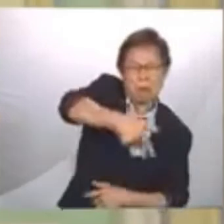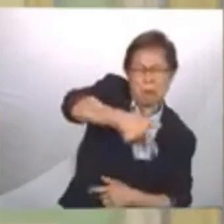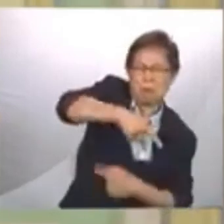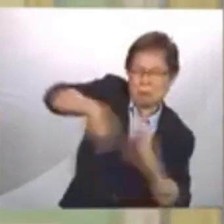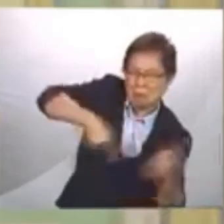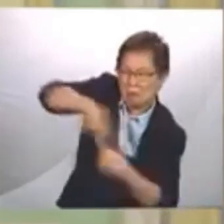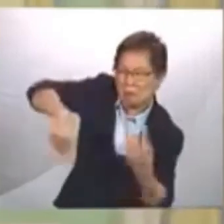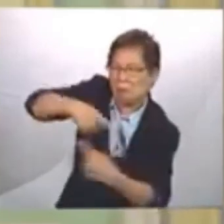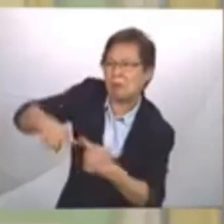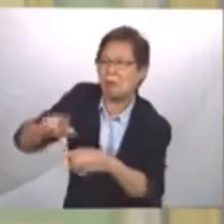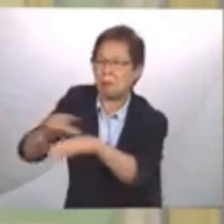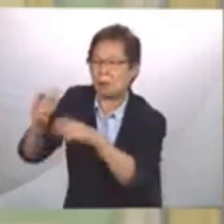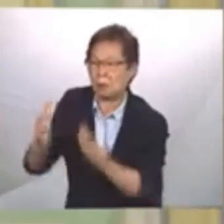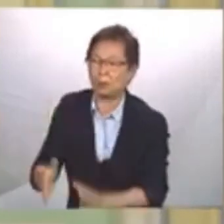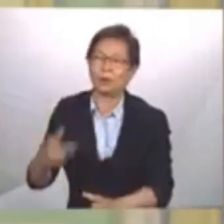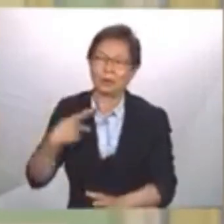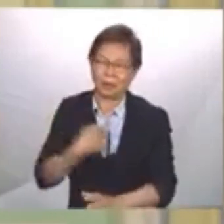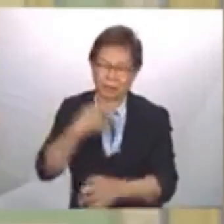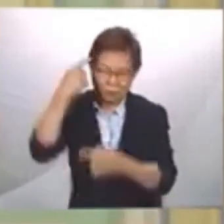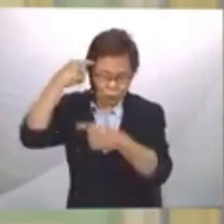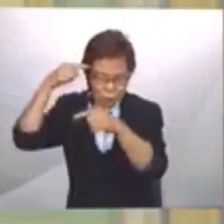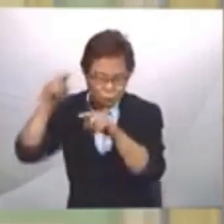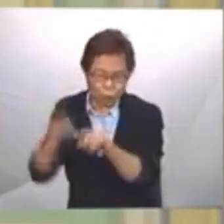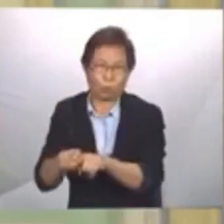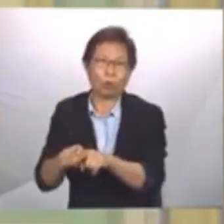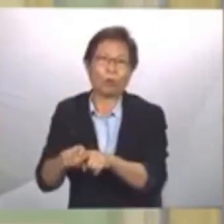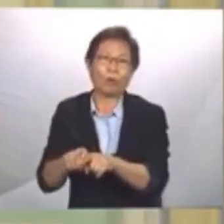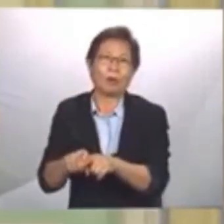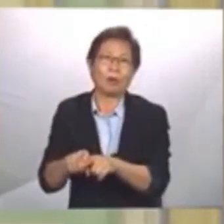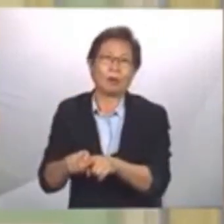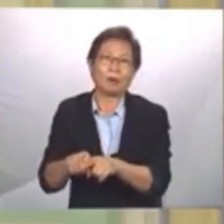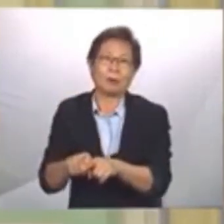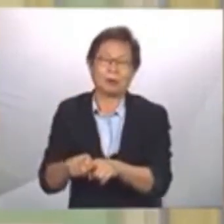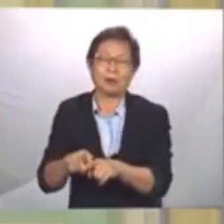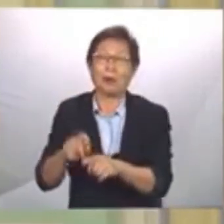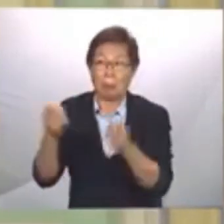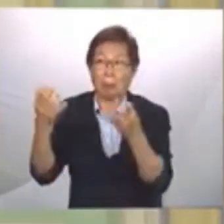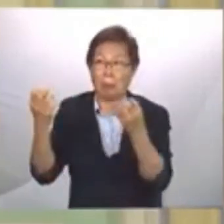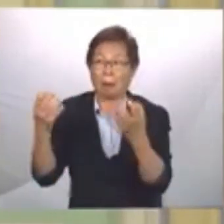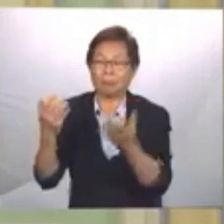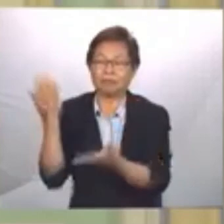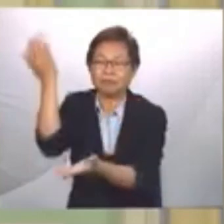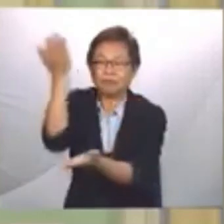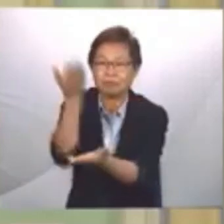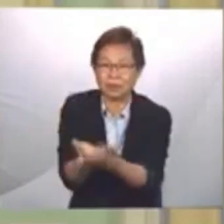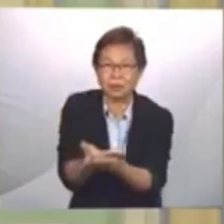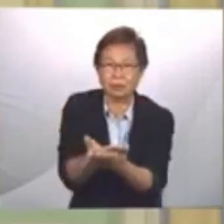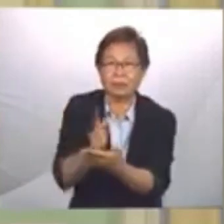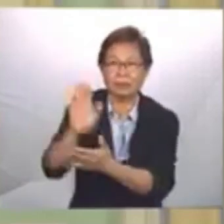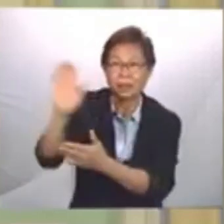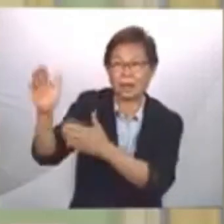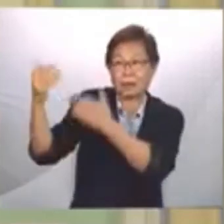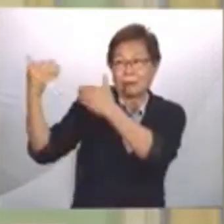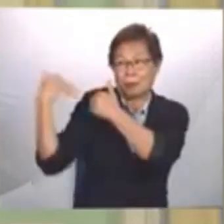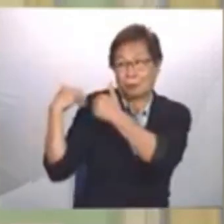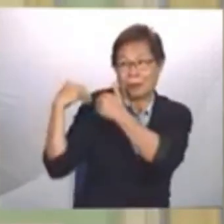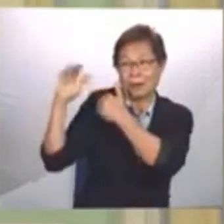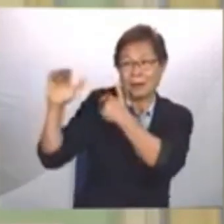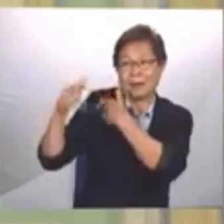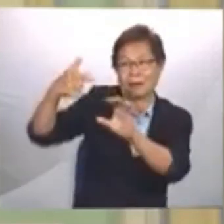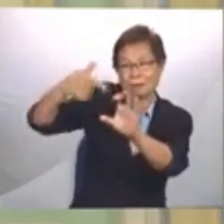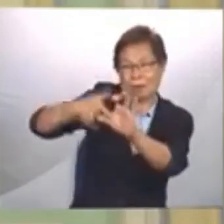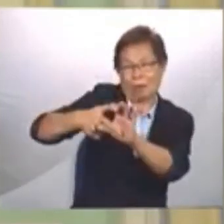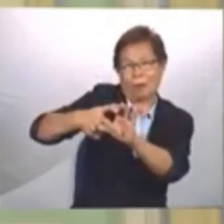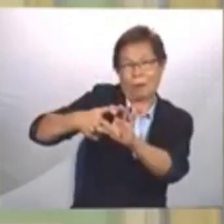pengguna. Jadi kita bersetuju. Ramai yang mencadangkan supaya pihak stesen minyak kena